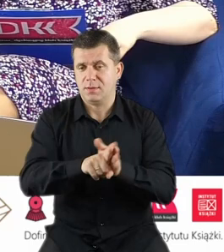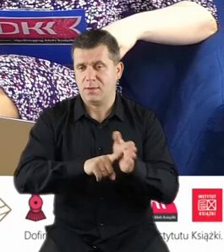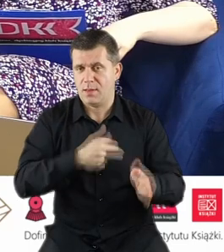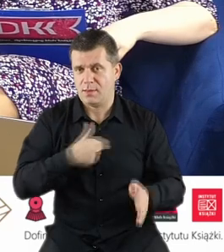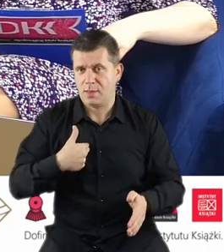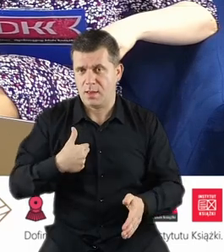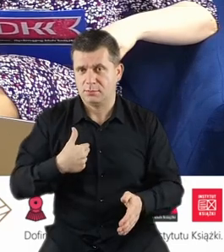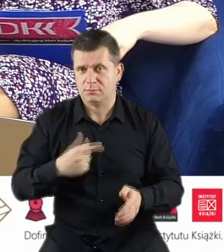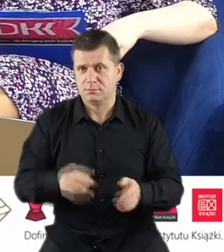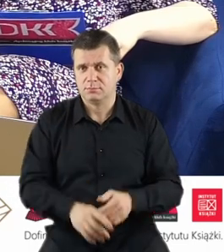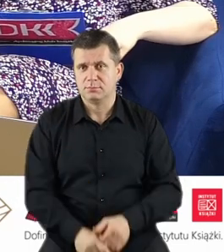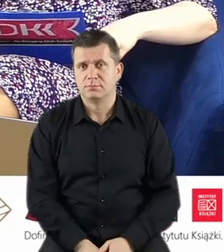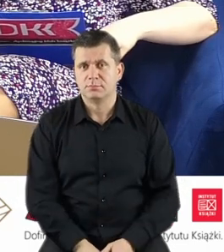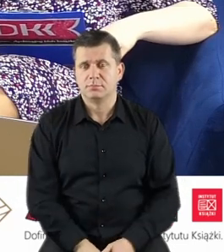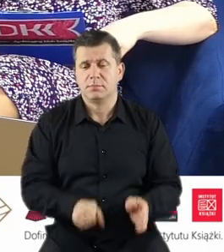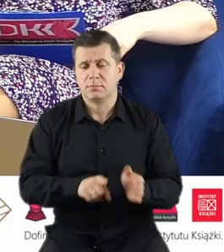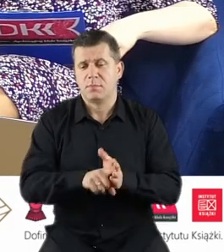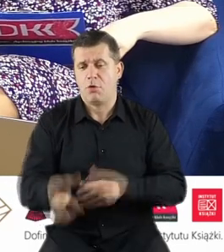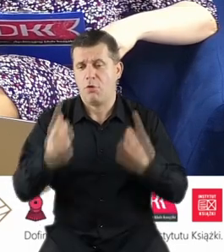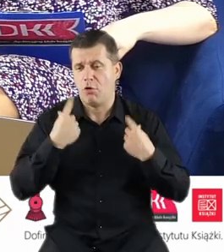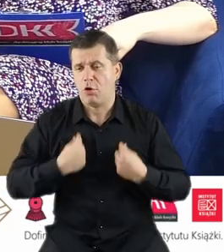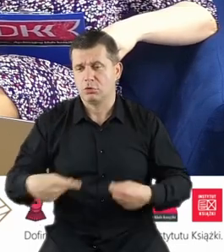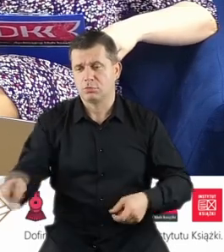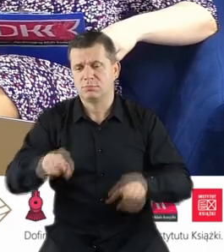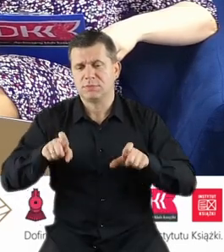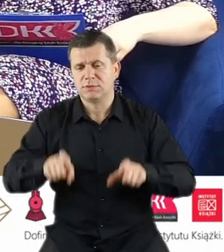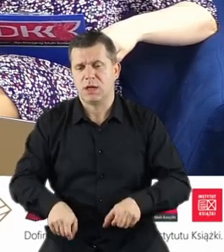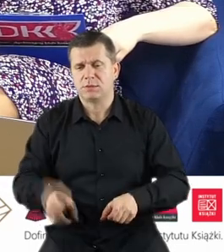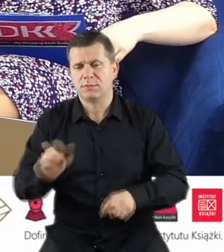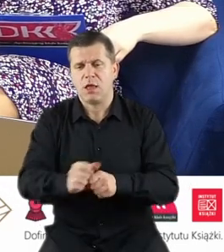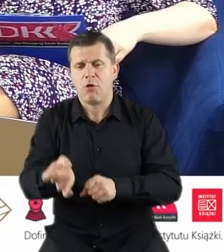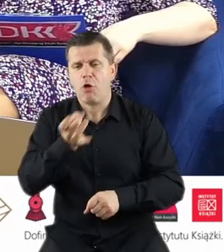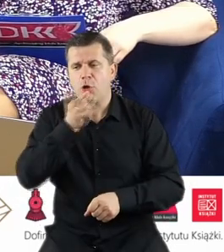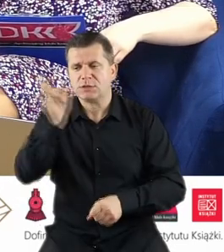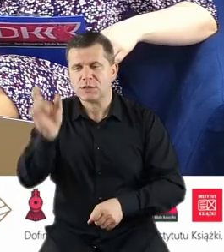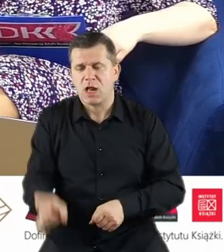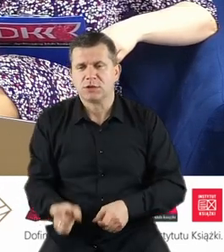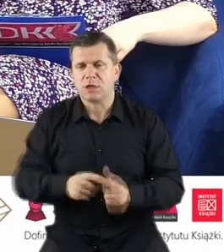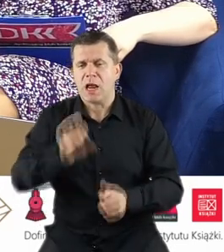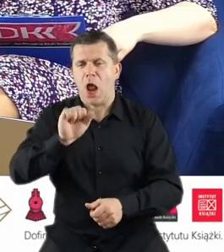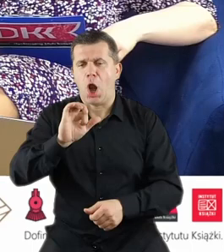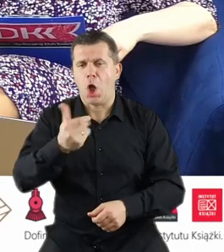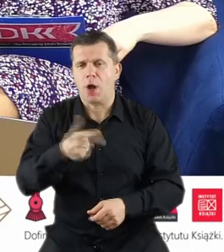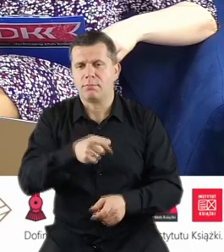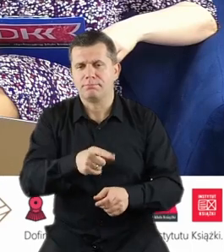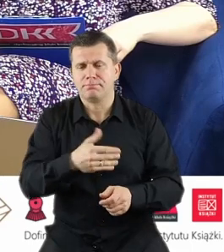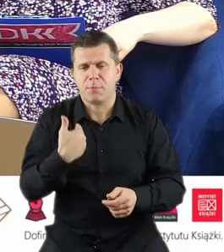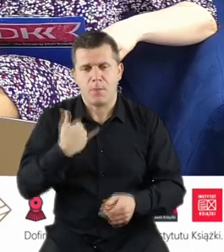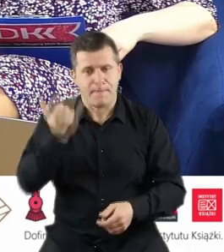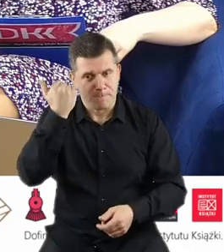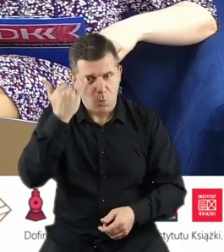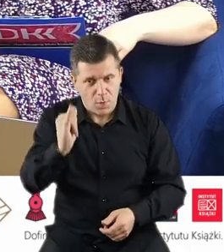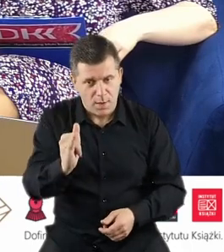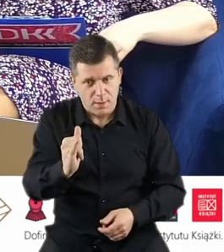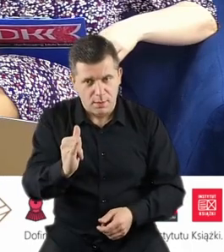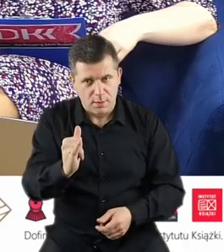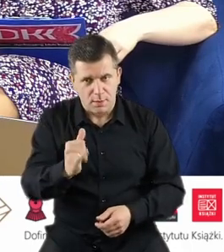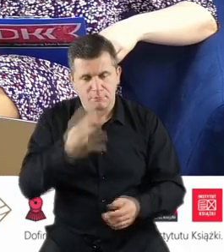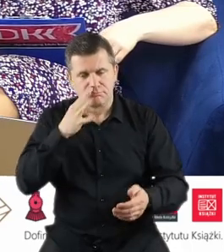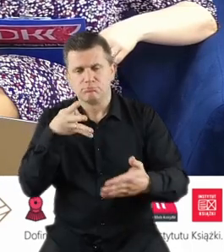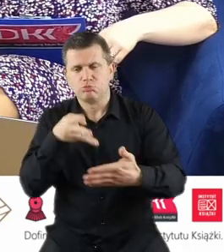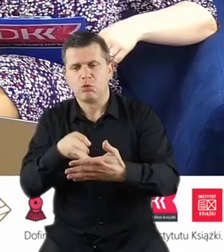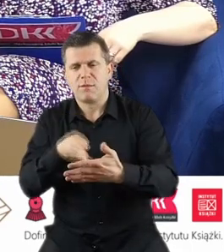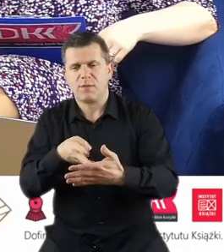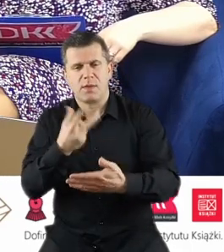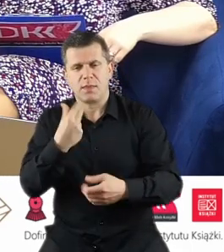dla osoby, która siedzi na ławie oskarżonych. Algorytm okazał się błędny i przewidywania się nie